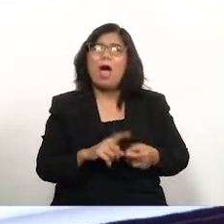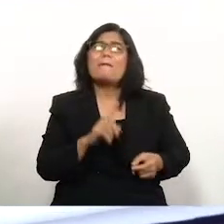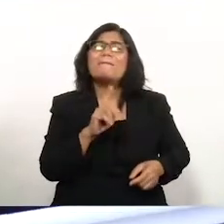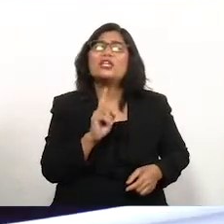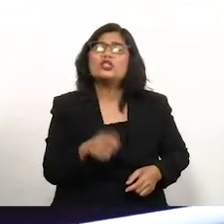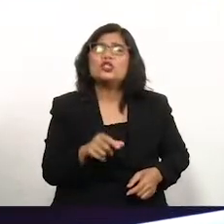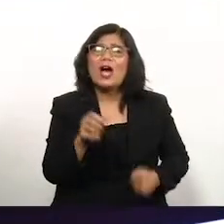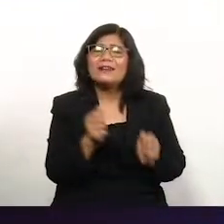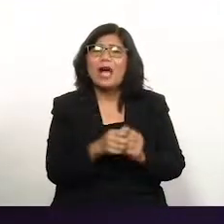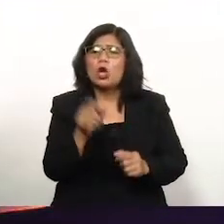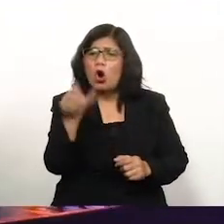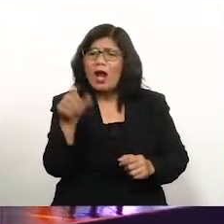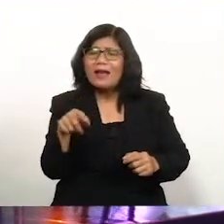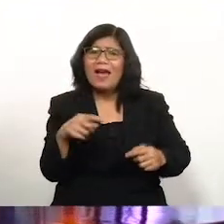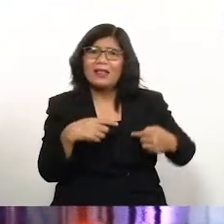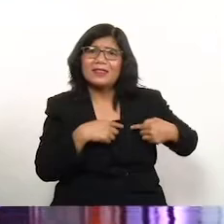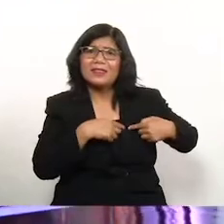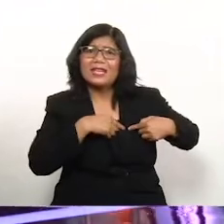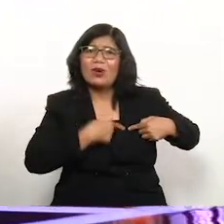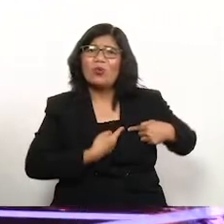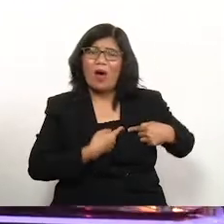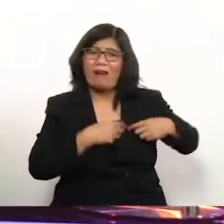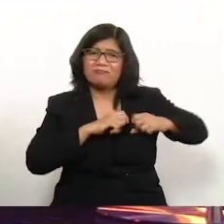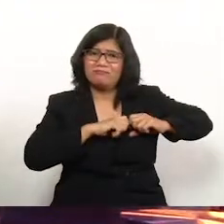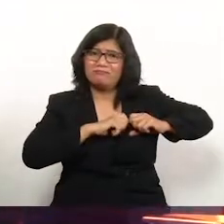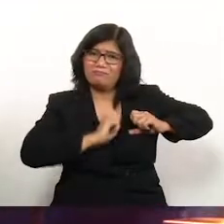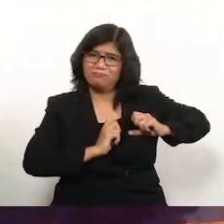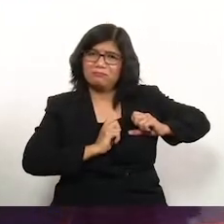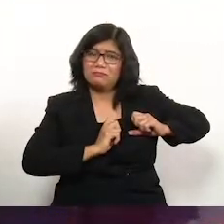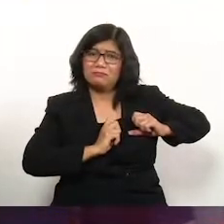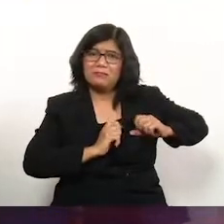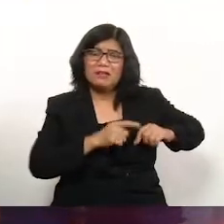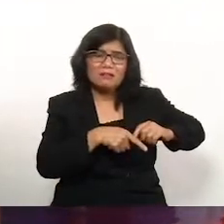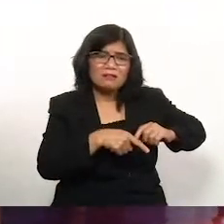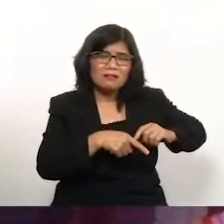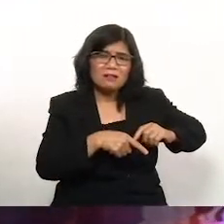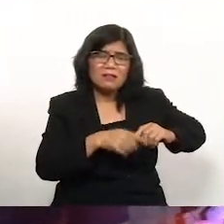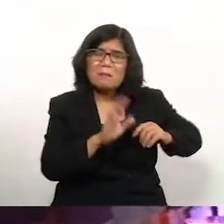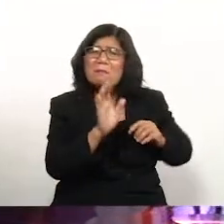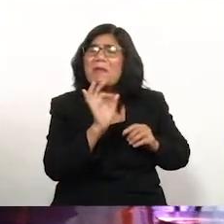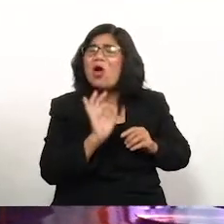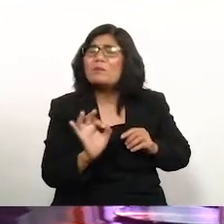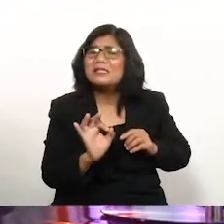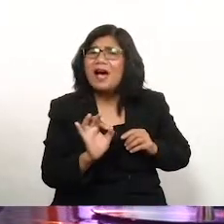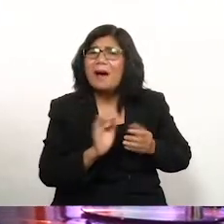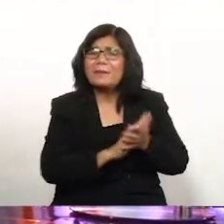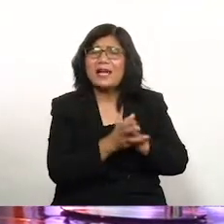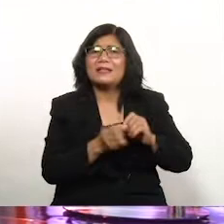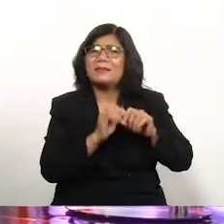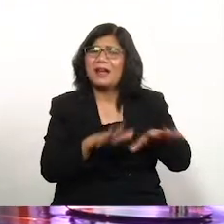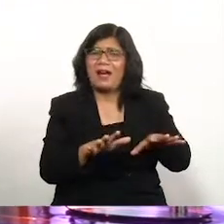Hai Kanada aksioma dalam kehidupan kita hanya bisa memberi Hai sesuatu yang kita punya